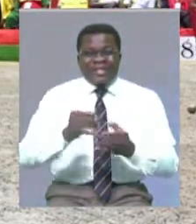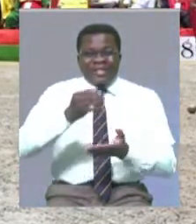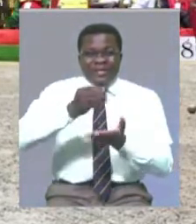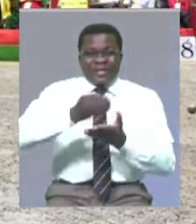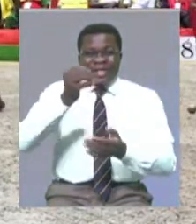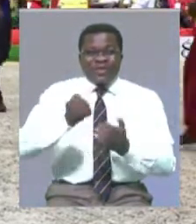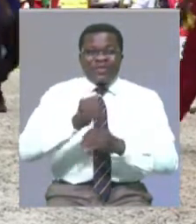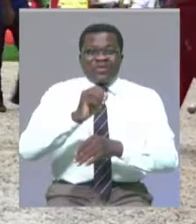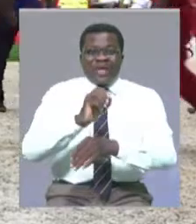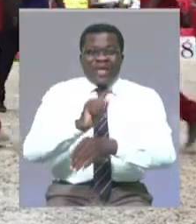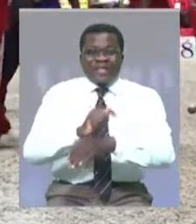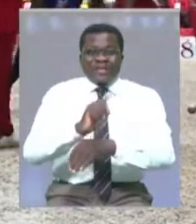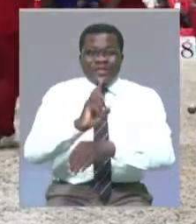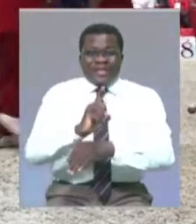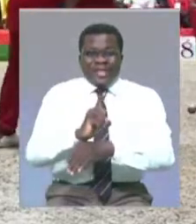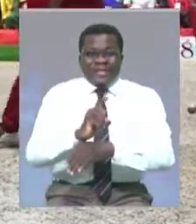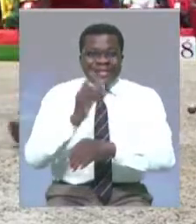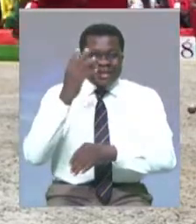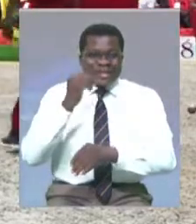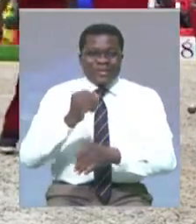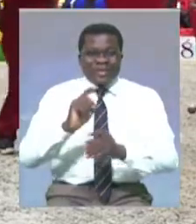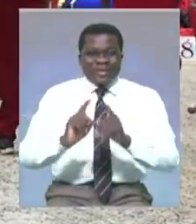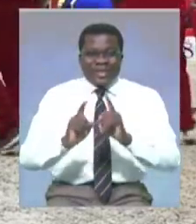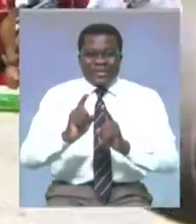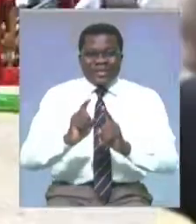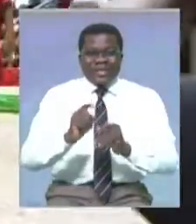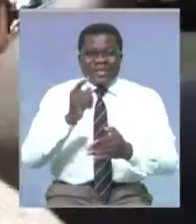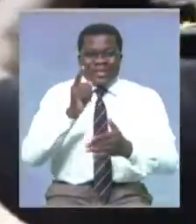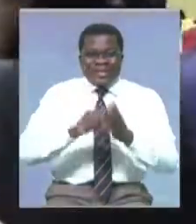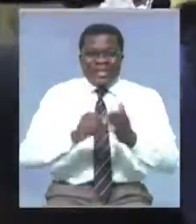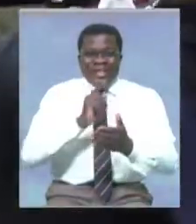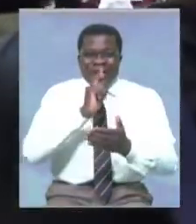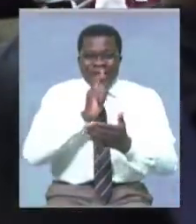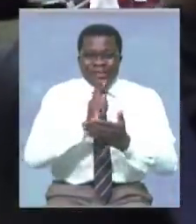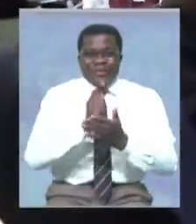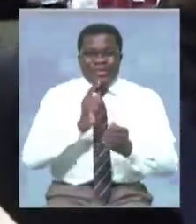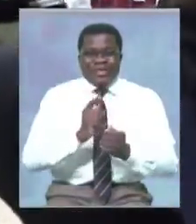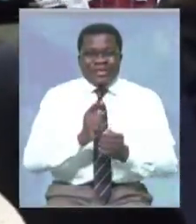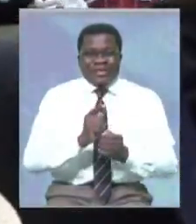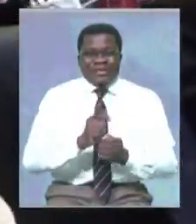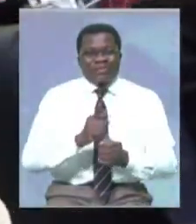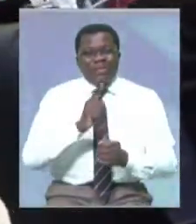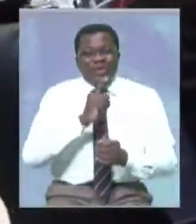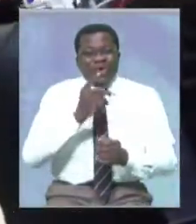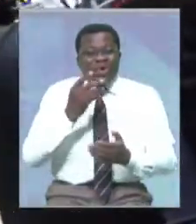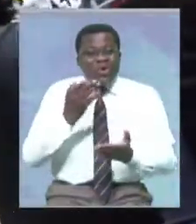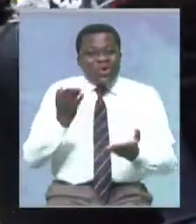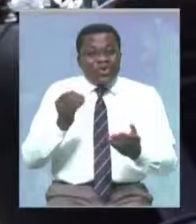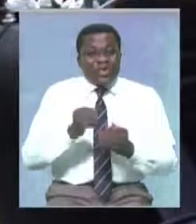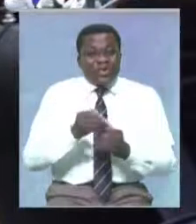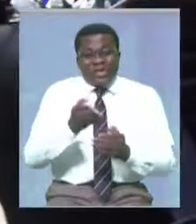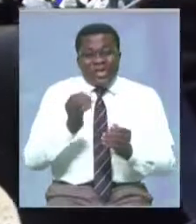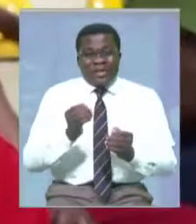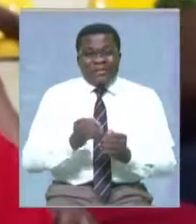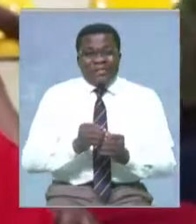Tchad. L'expérience des grandes joutes, des barrières, fait la différence. De toute façon, on est heureux, vraiment